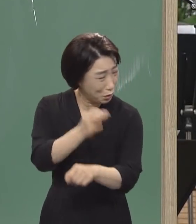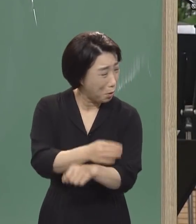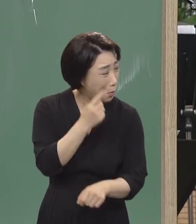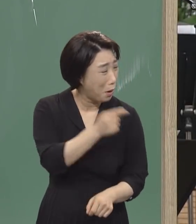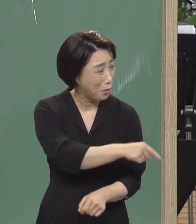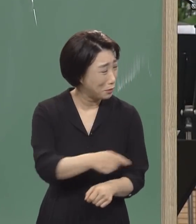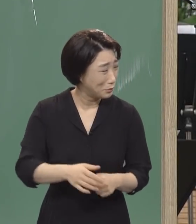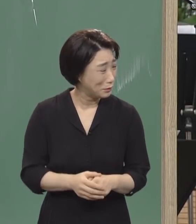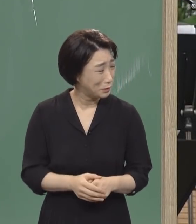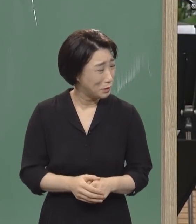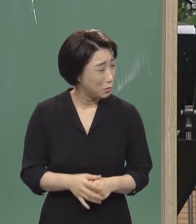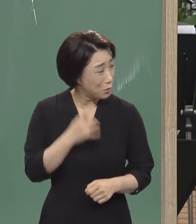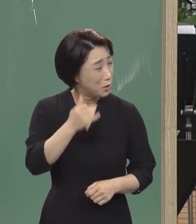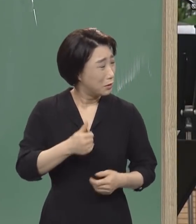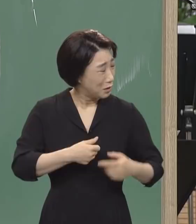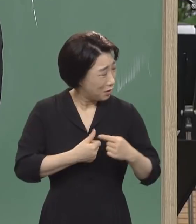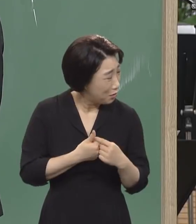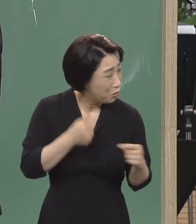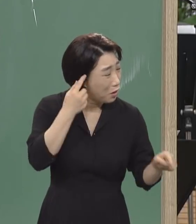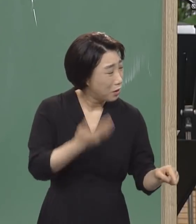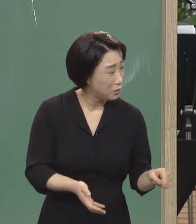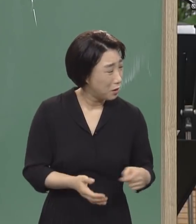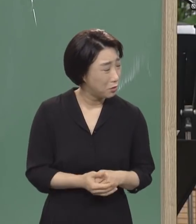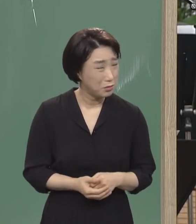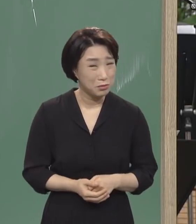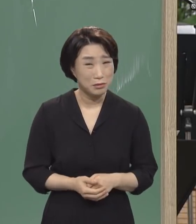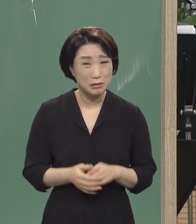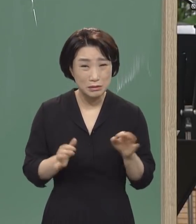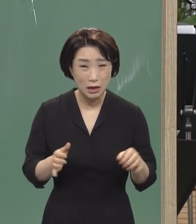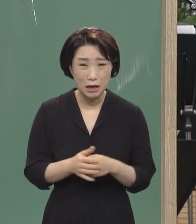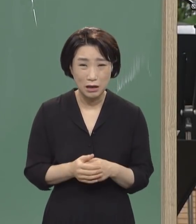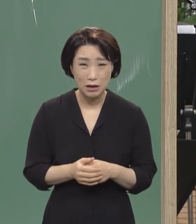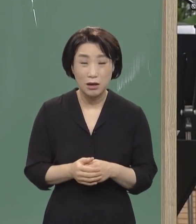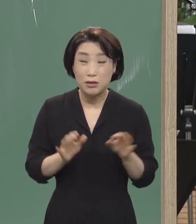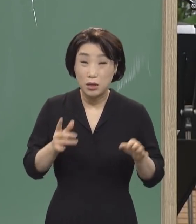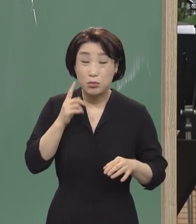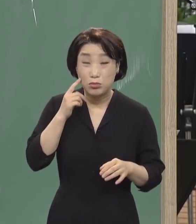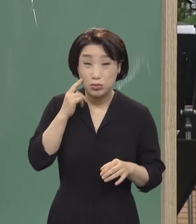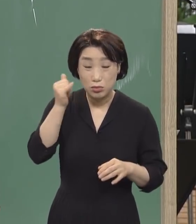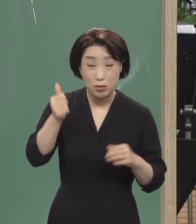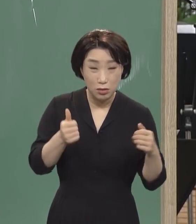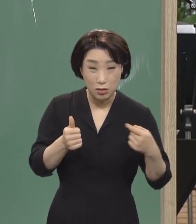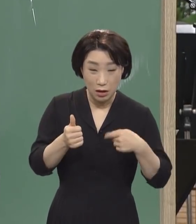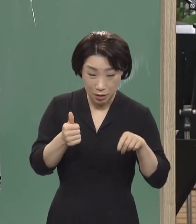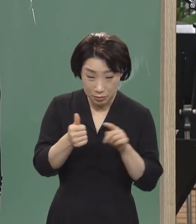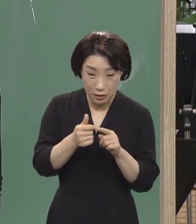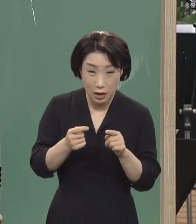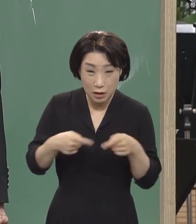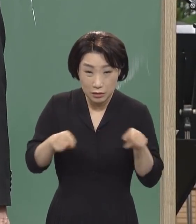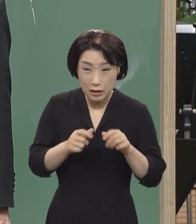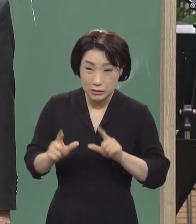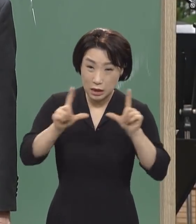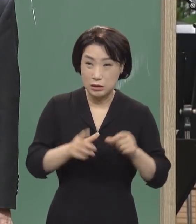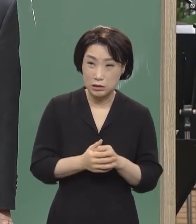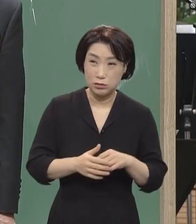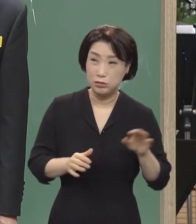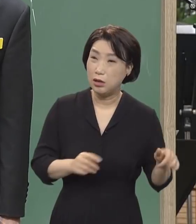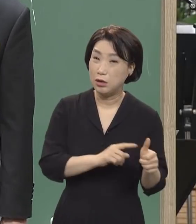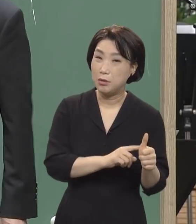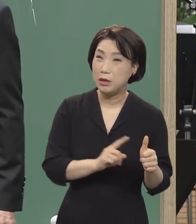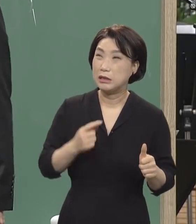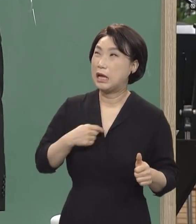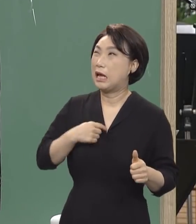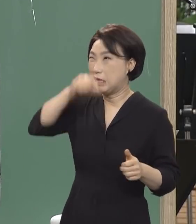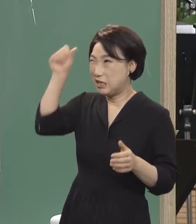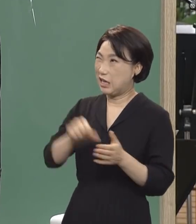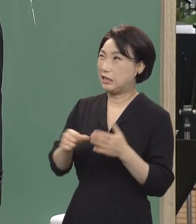해달라고 네가 잘났는데 그러고 뒤로 붙어서 살면 더 내 인생은 내가 알아서 살아요. 걱정하지